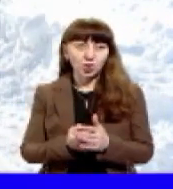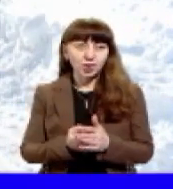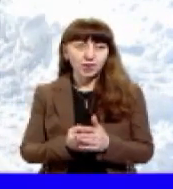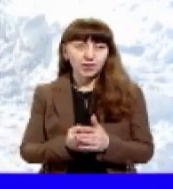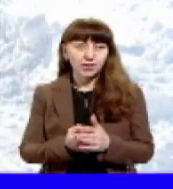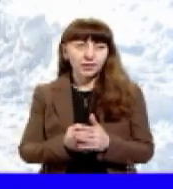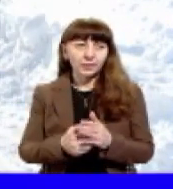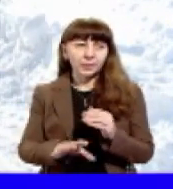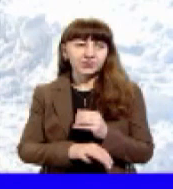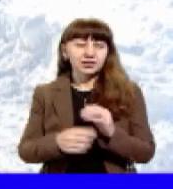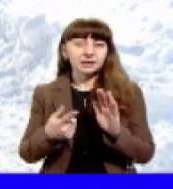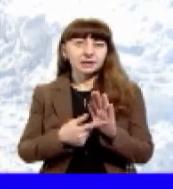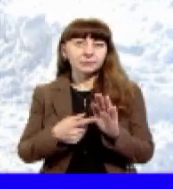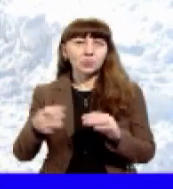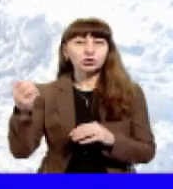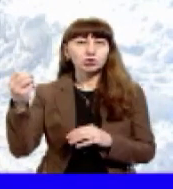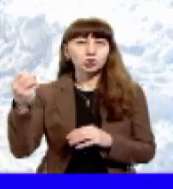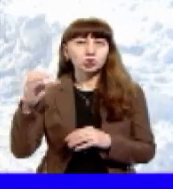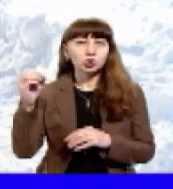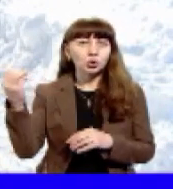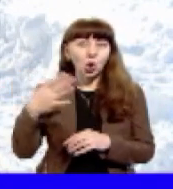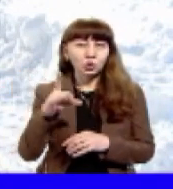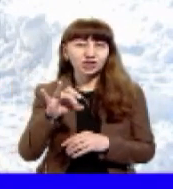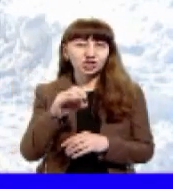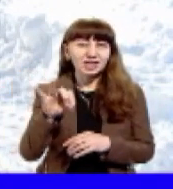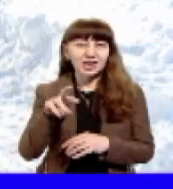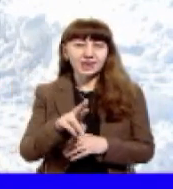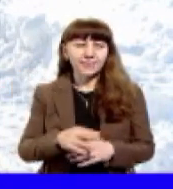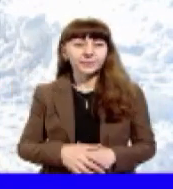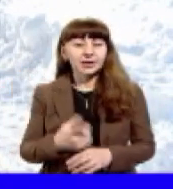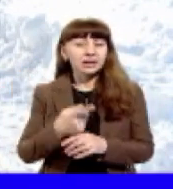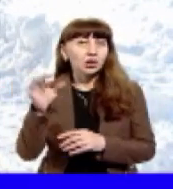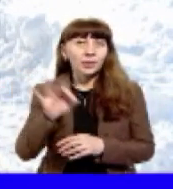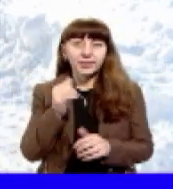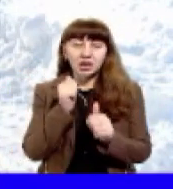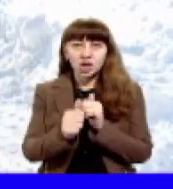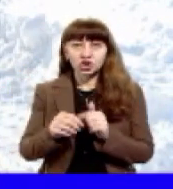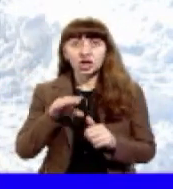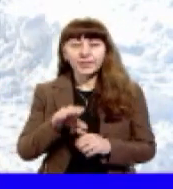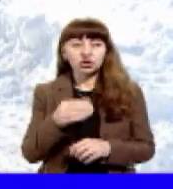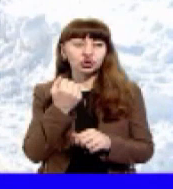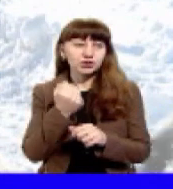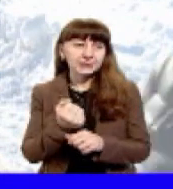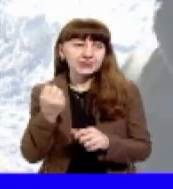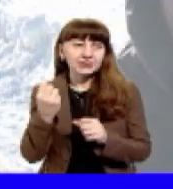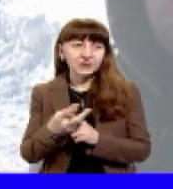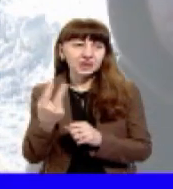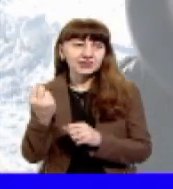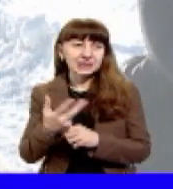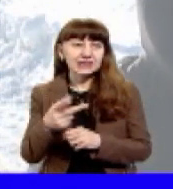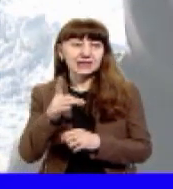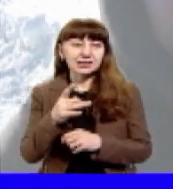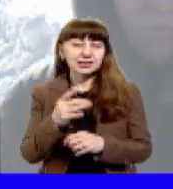какая, 7-й проезд Солнечный. Все проезды Солнечные. В данный момент каждая из машин уже сделала по 12-13